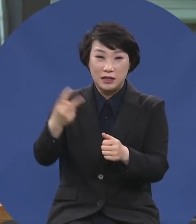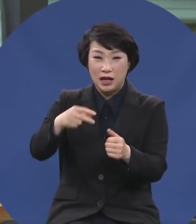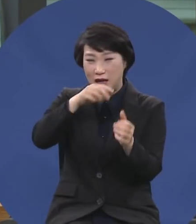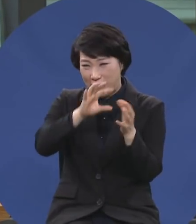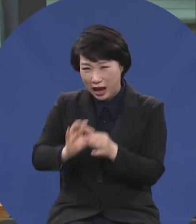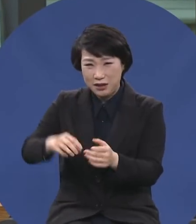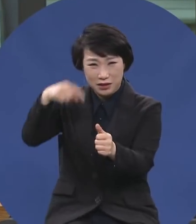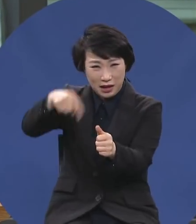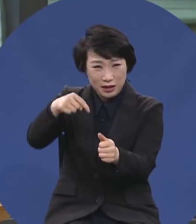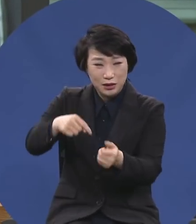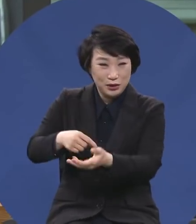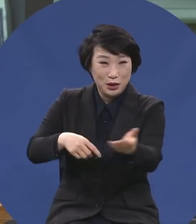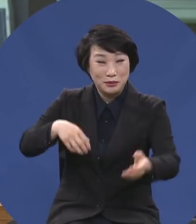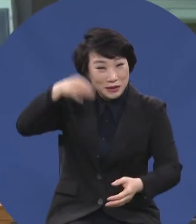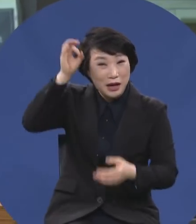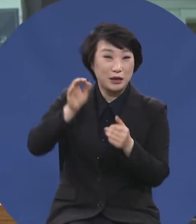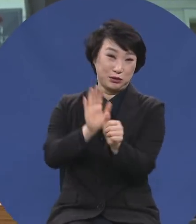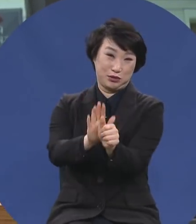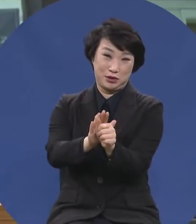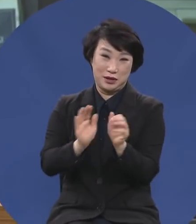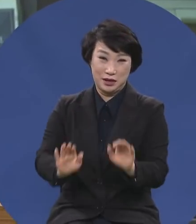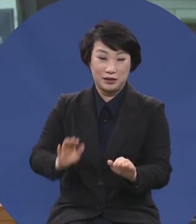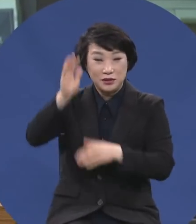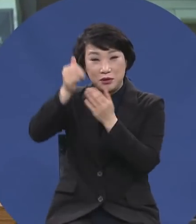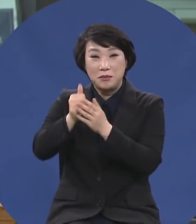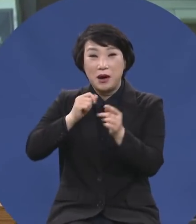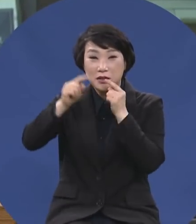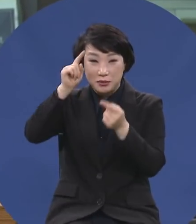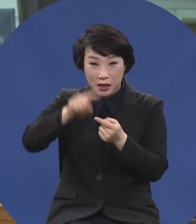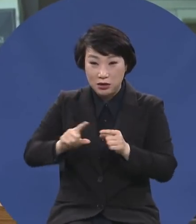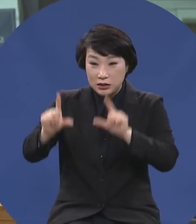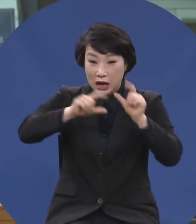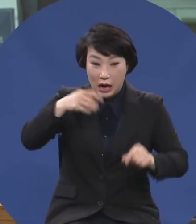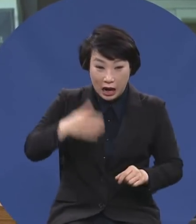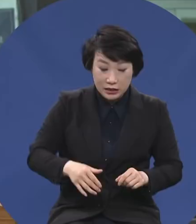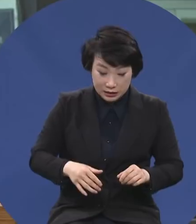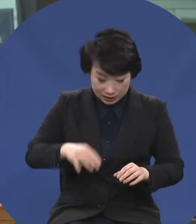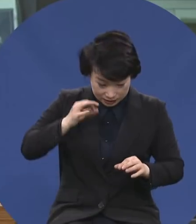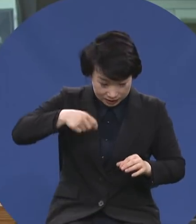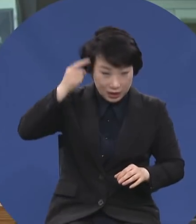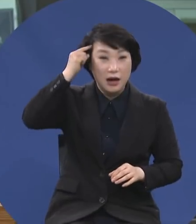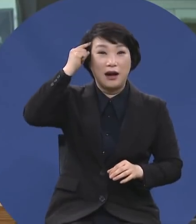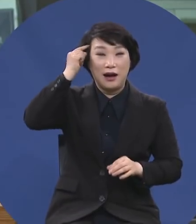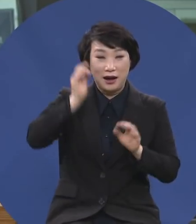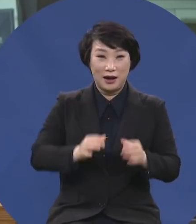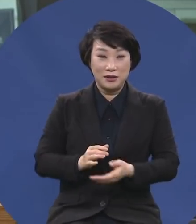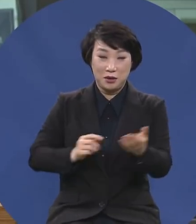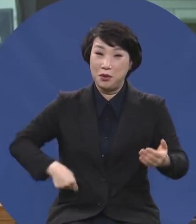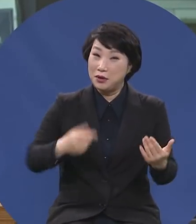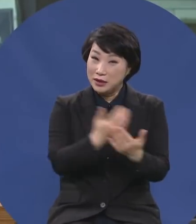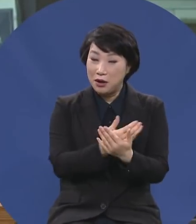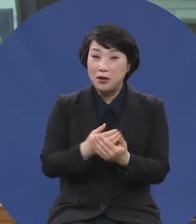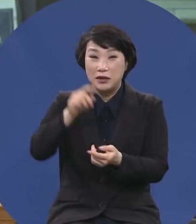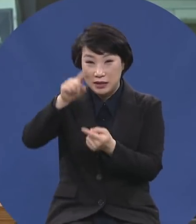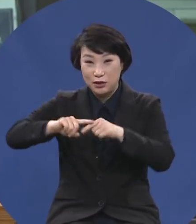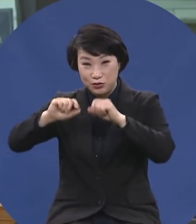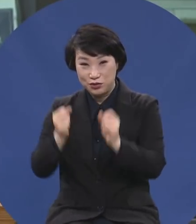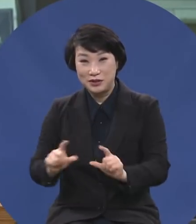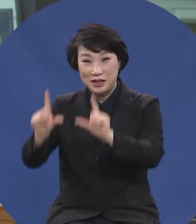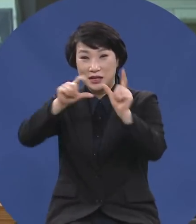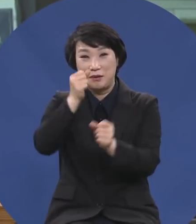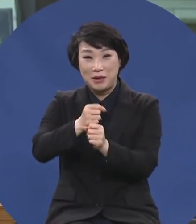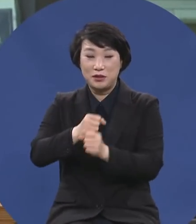생각나게 만들어서 성령의 말씀대로 살지 못한 것들을 기어이 살게 만들어서 거룩하게